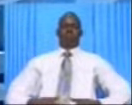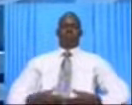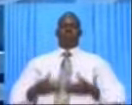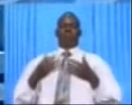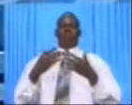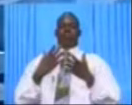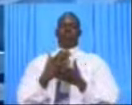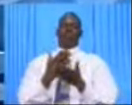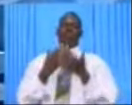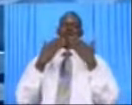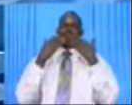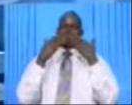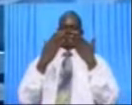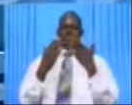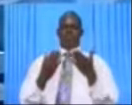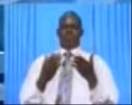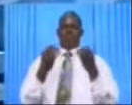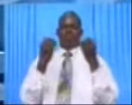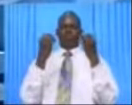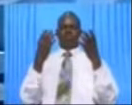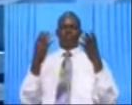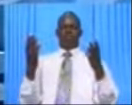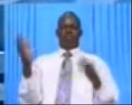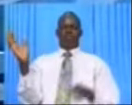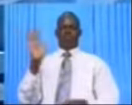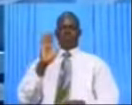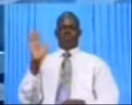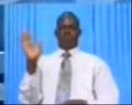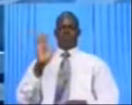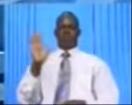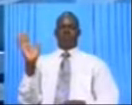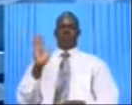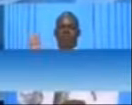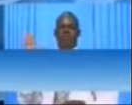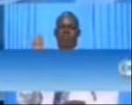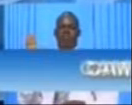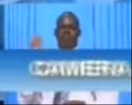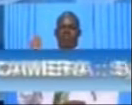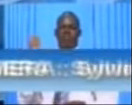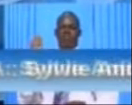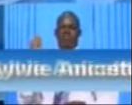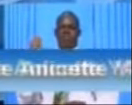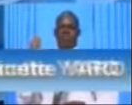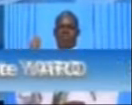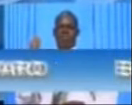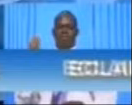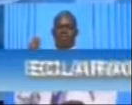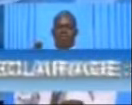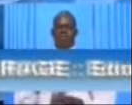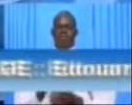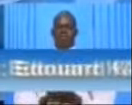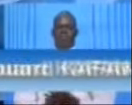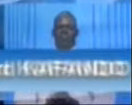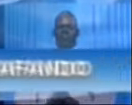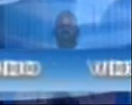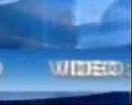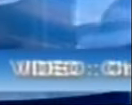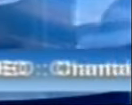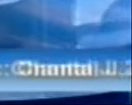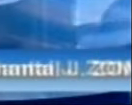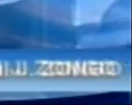Voilà, il est temps de s'éclipser. Merci de votre aimable attention. Excellente suite de programme à toutes et à tous en compagnie de la RTB.